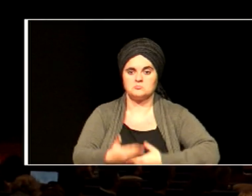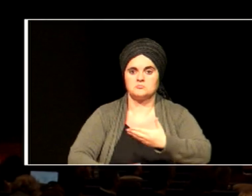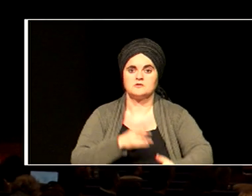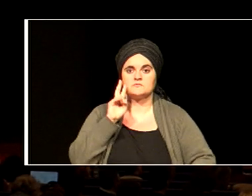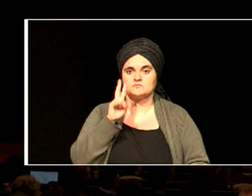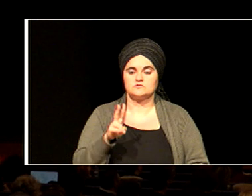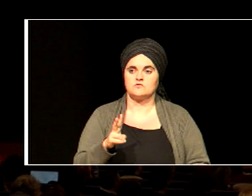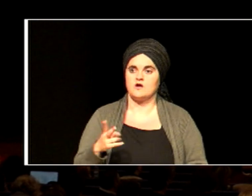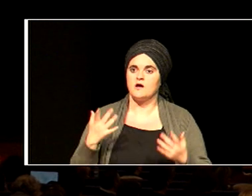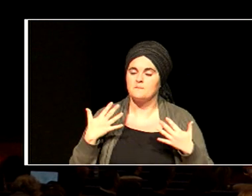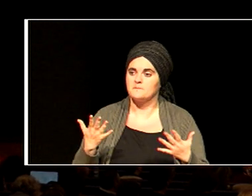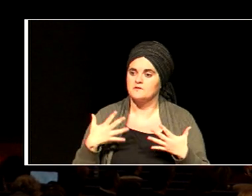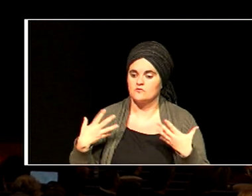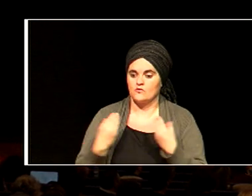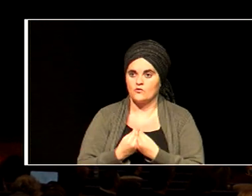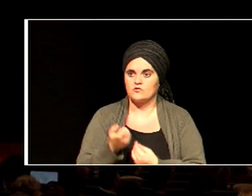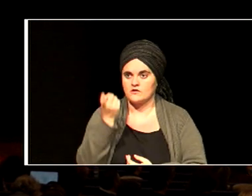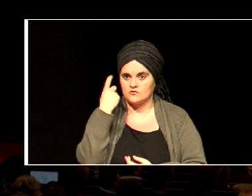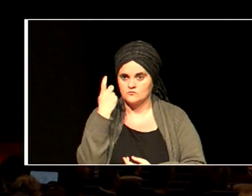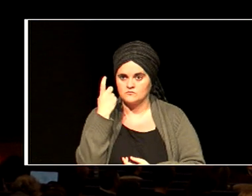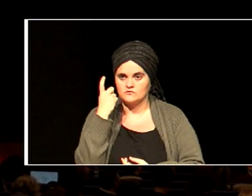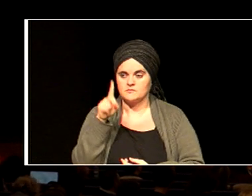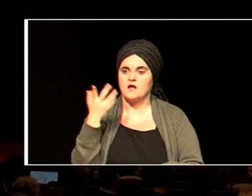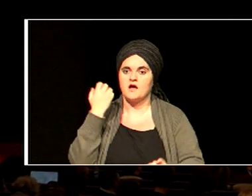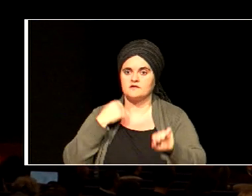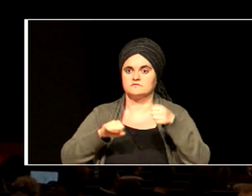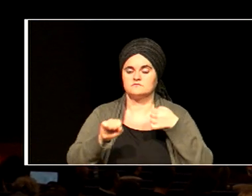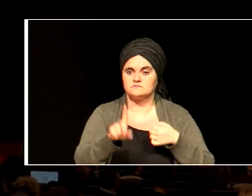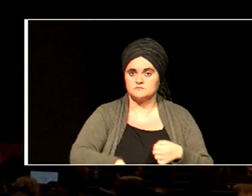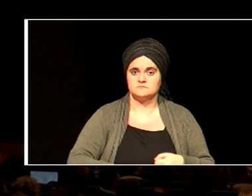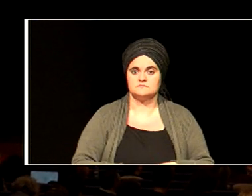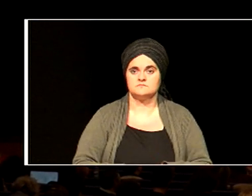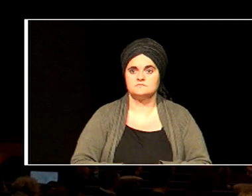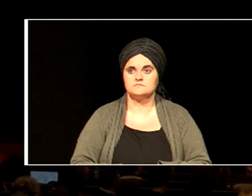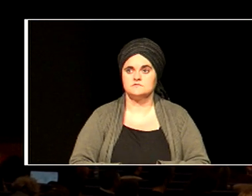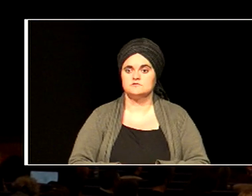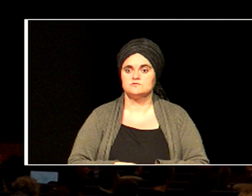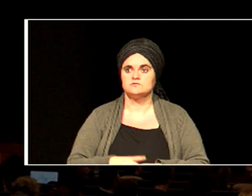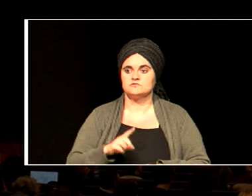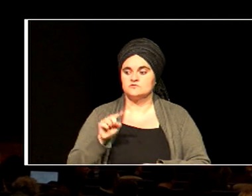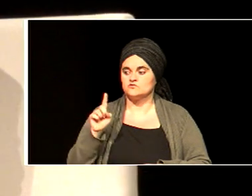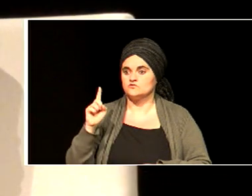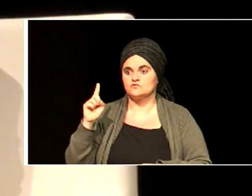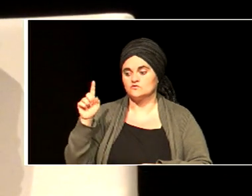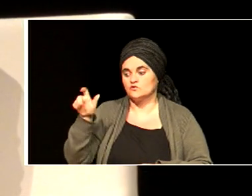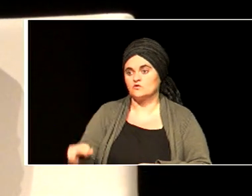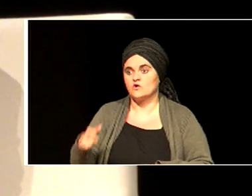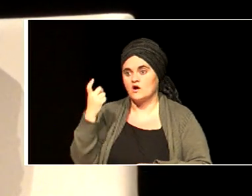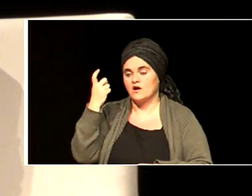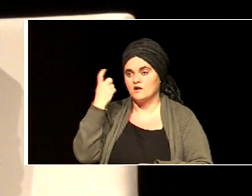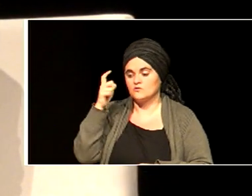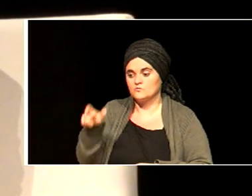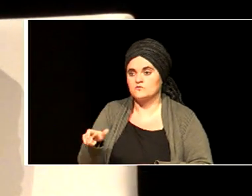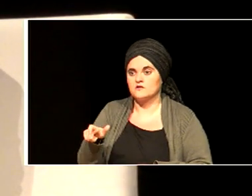giroan, ikaslearekin, giroan eta jarreran, berarekin batarra, etorri dira aurrerapenak baita